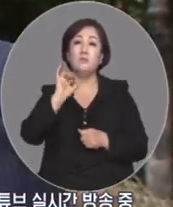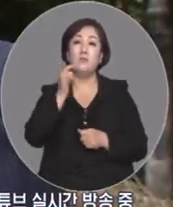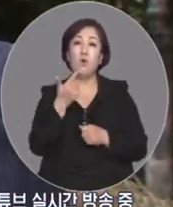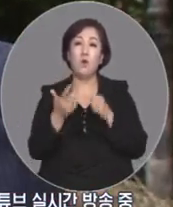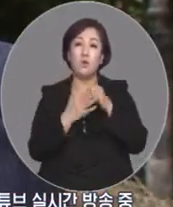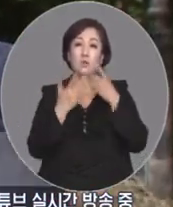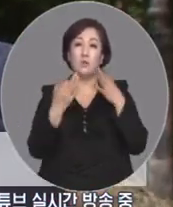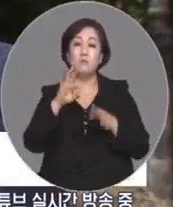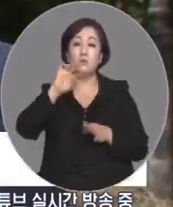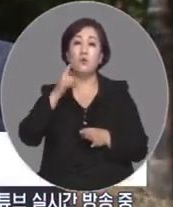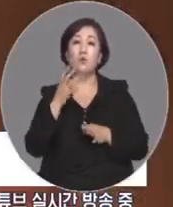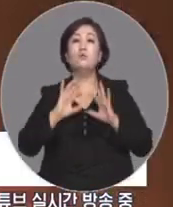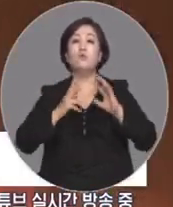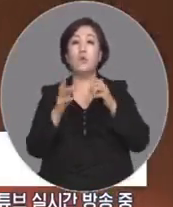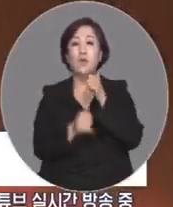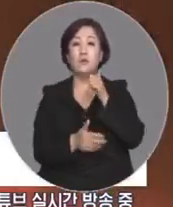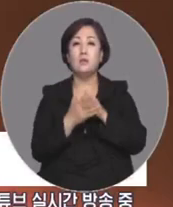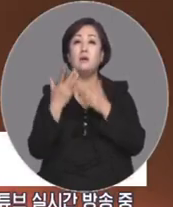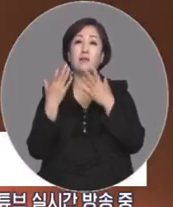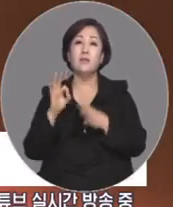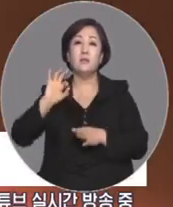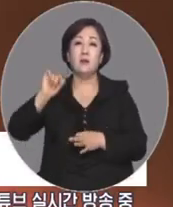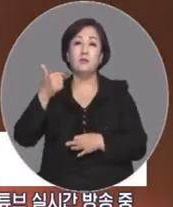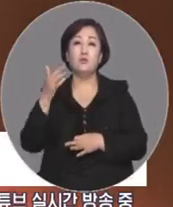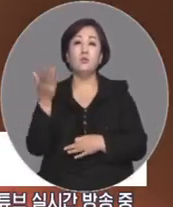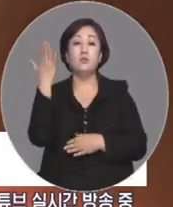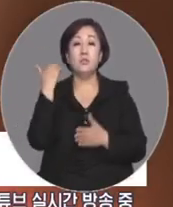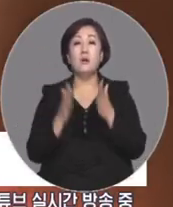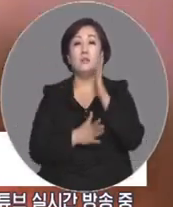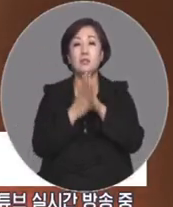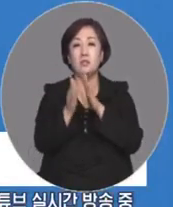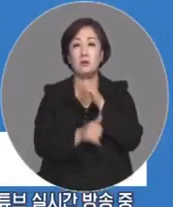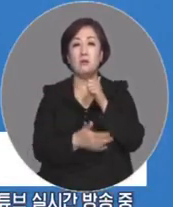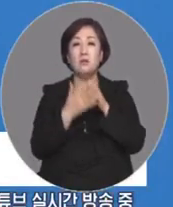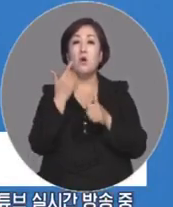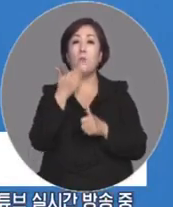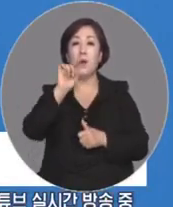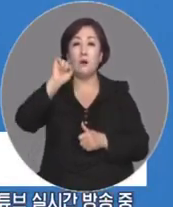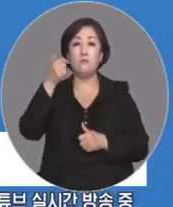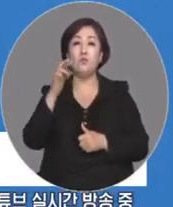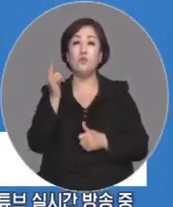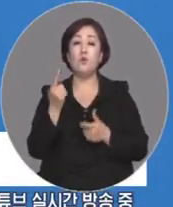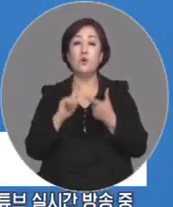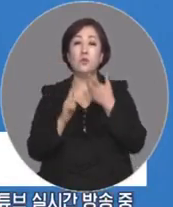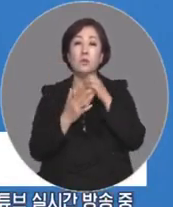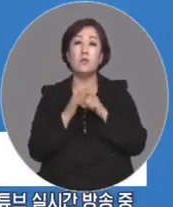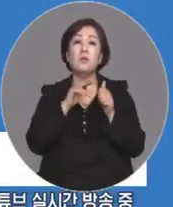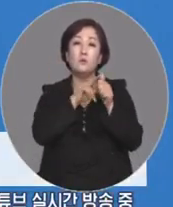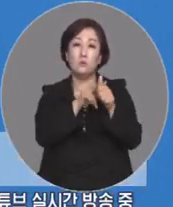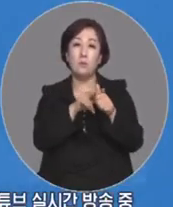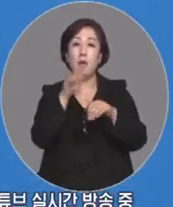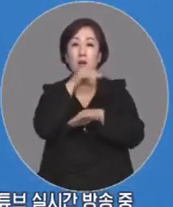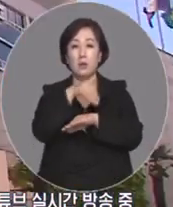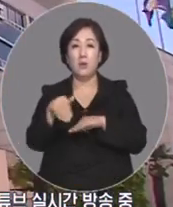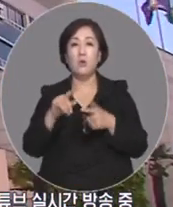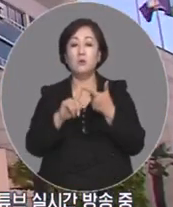진보진영에선 김종훈 전 국회의원과 이은주 전 시의원, 박문옥 전 동구의원이 출마를 저울질하고